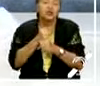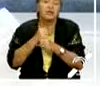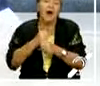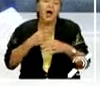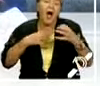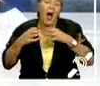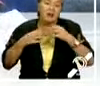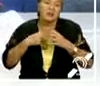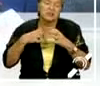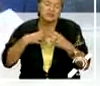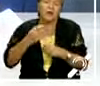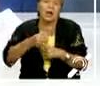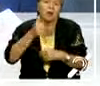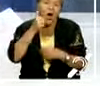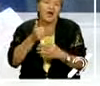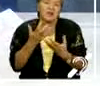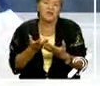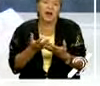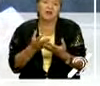nu